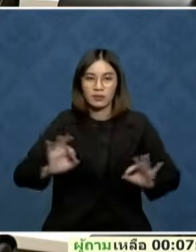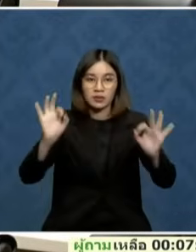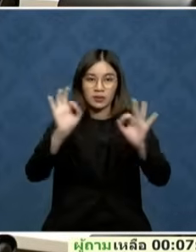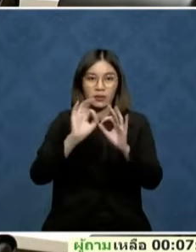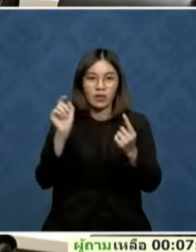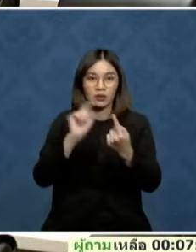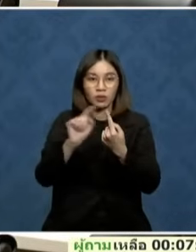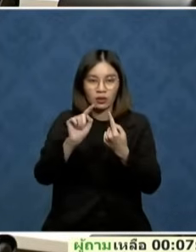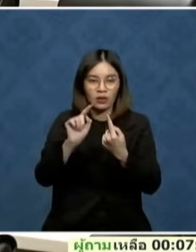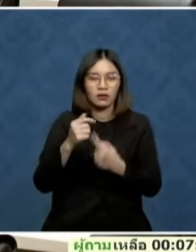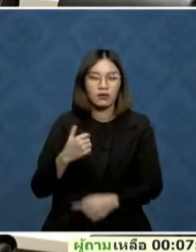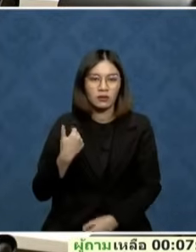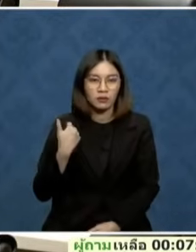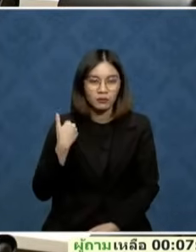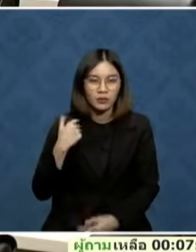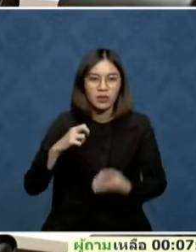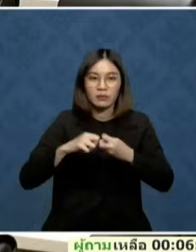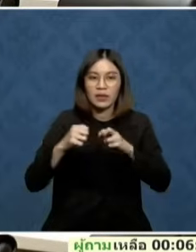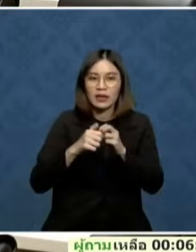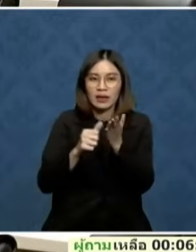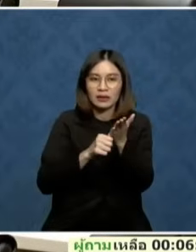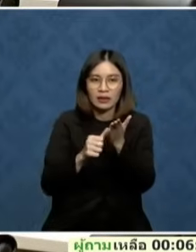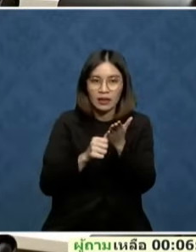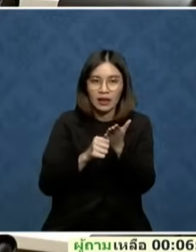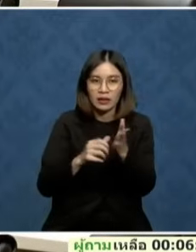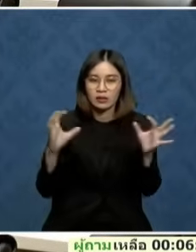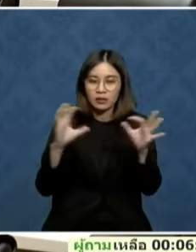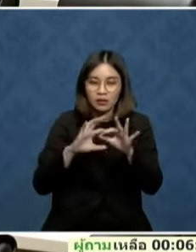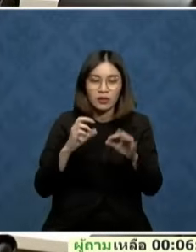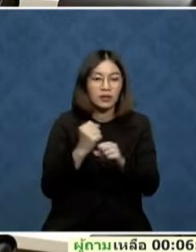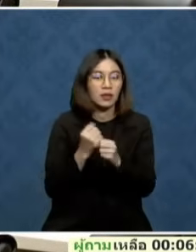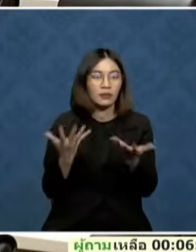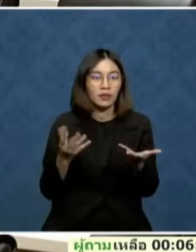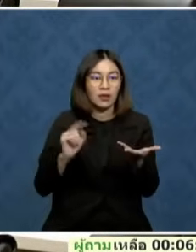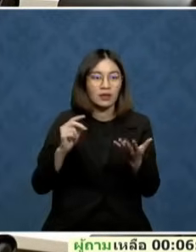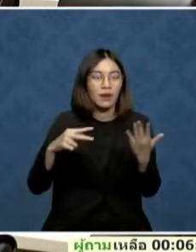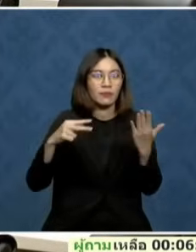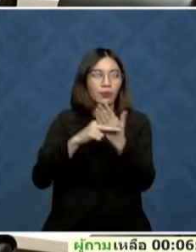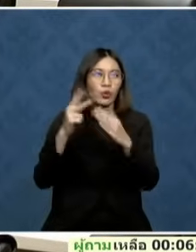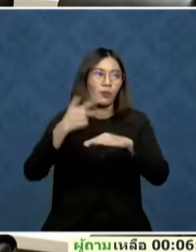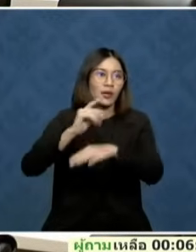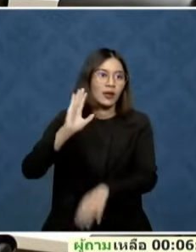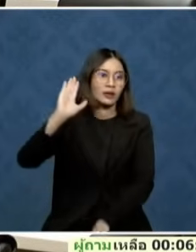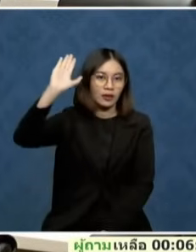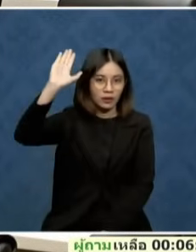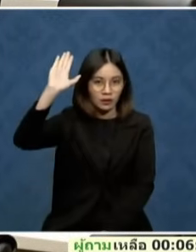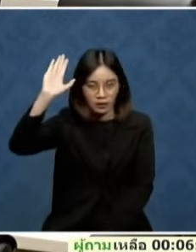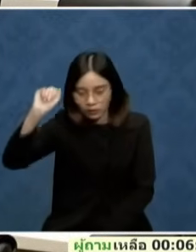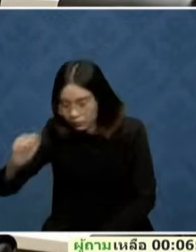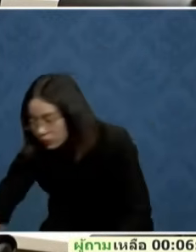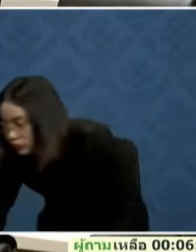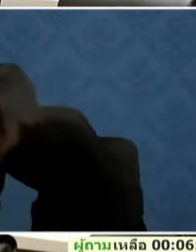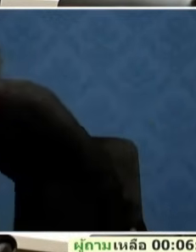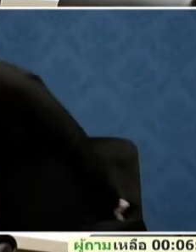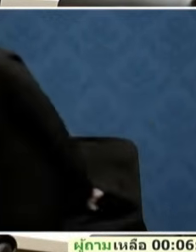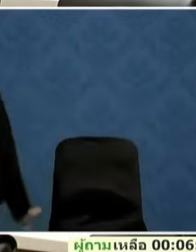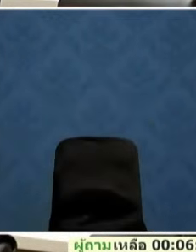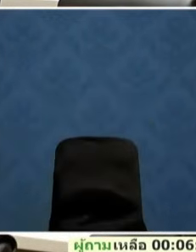าเราจะแก้ปัญหาเรื่องนี้อย่างไ ร หลังจากที่เรารู้แล้ว ท่านประธานครับ